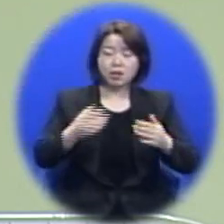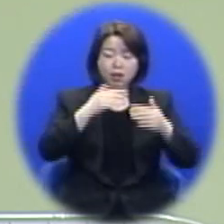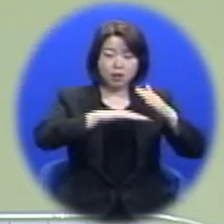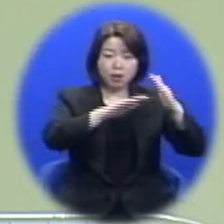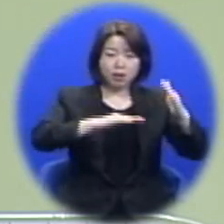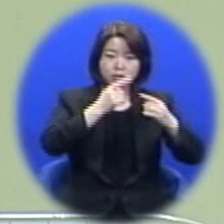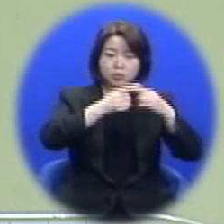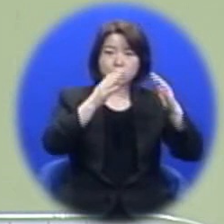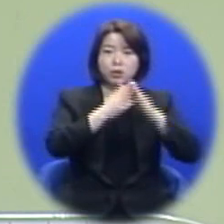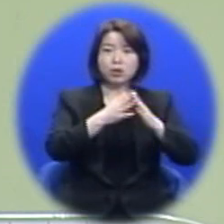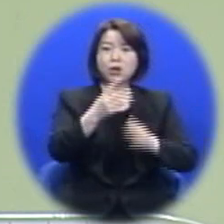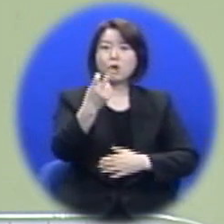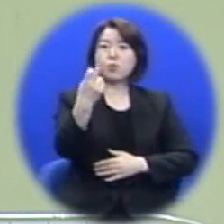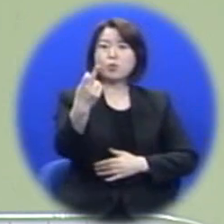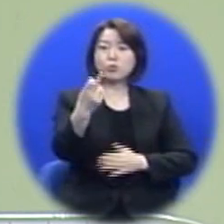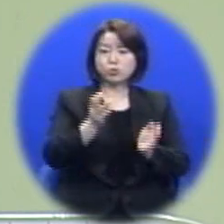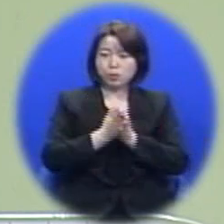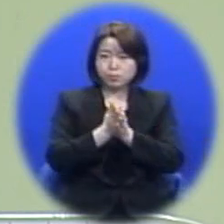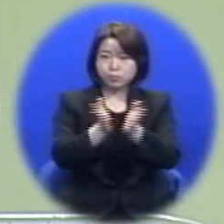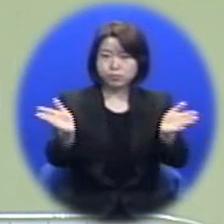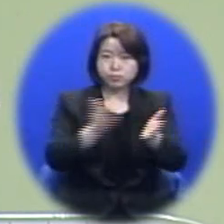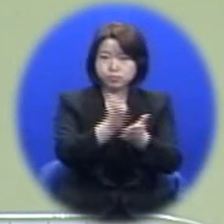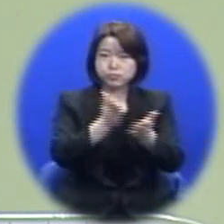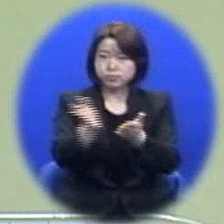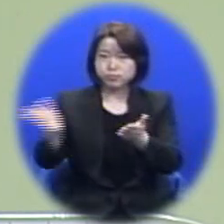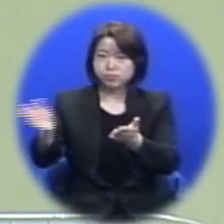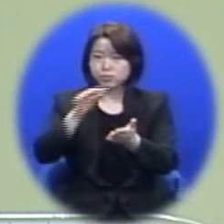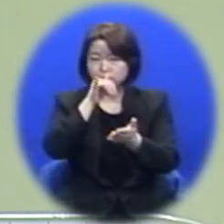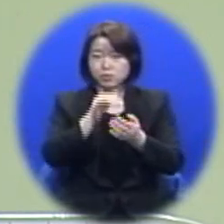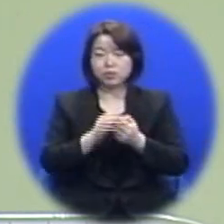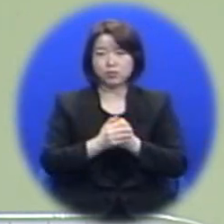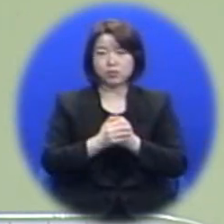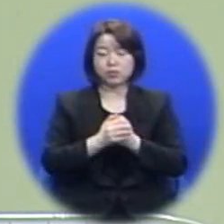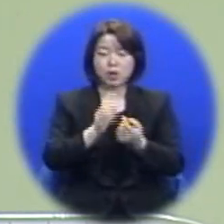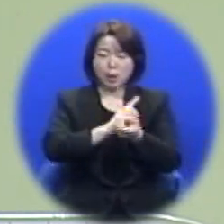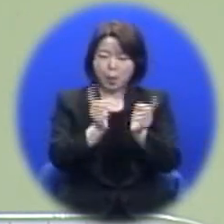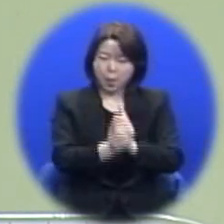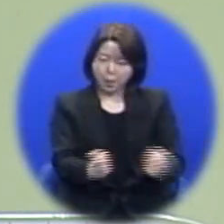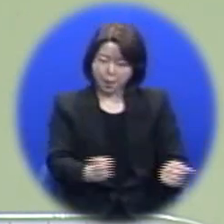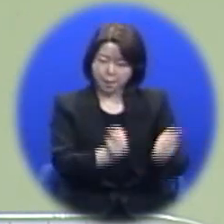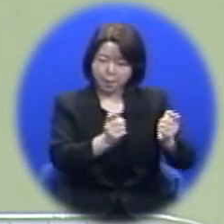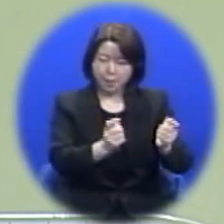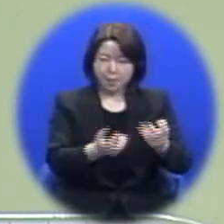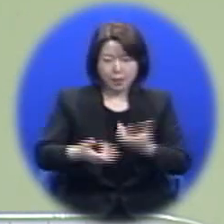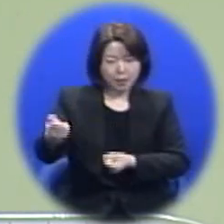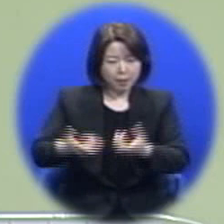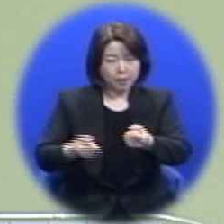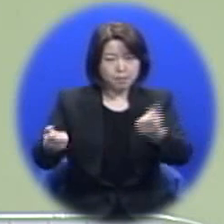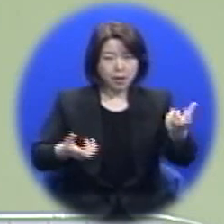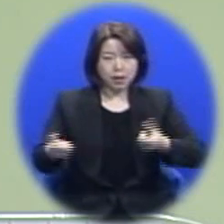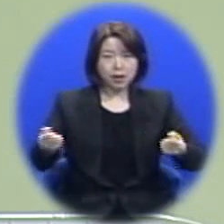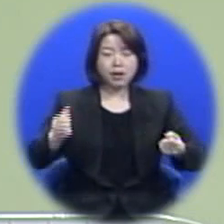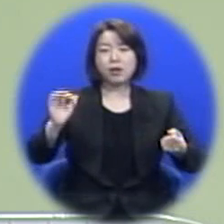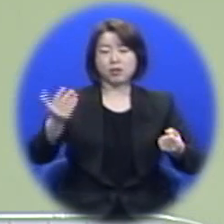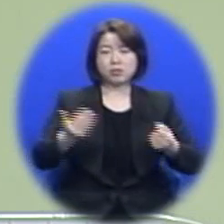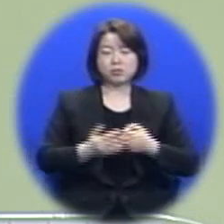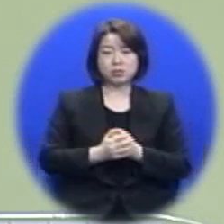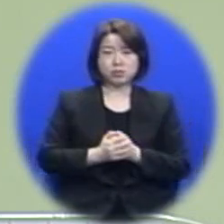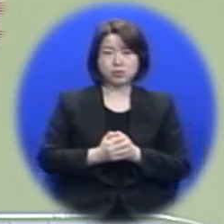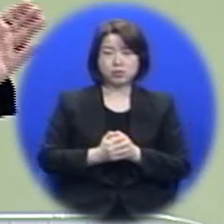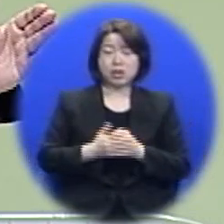나눠져 버렸어요 그리고는 서로 다툼이 생기고 서로 분열이 생기고 그래서